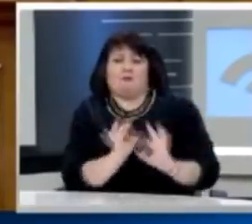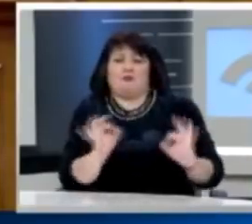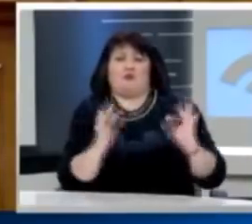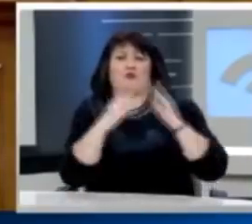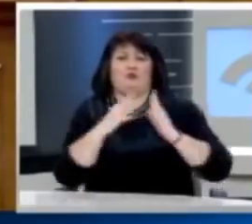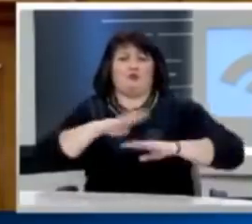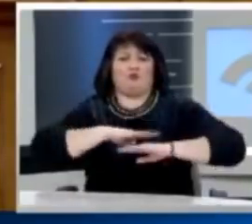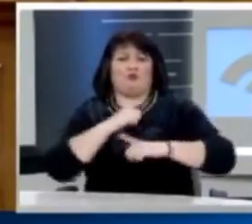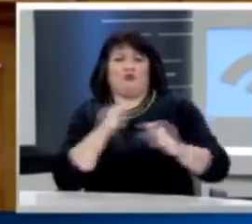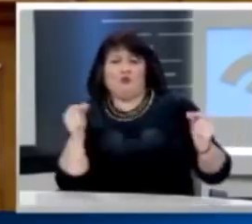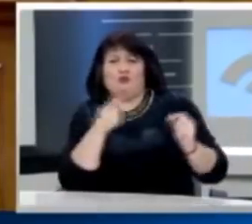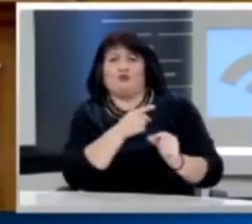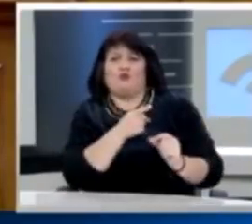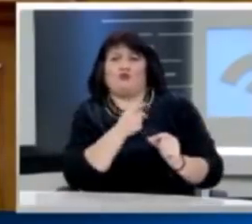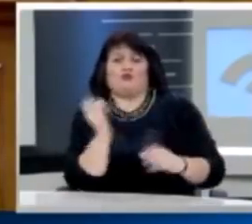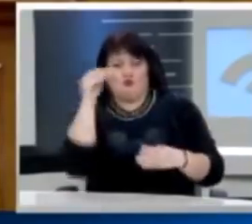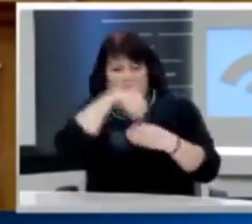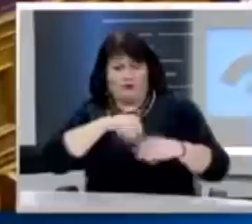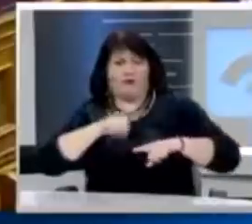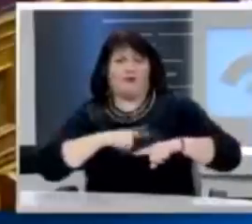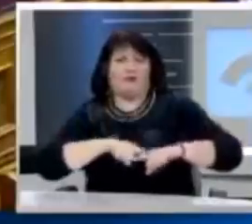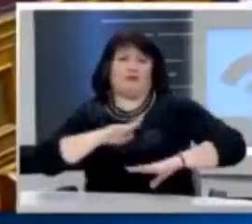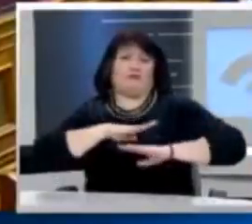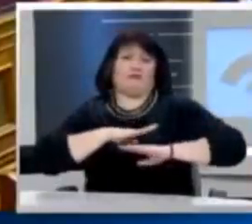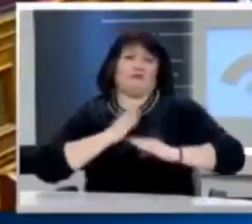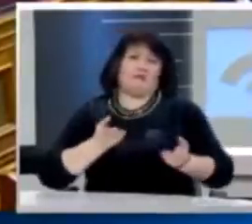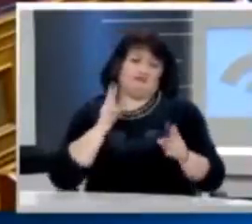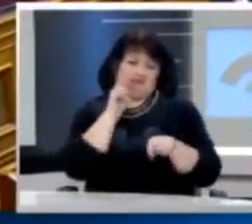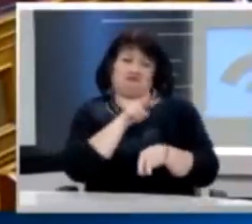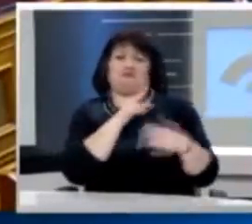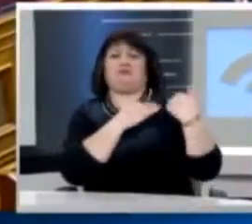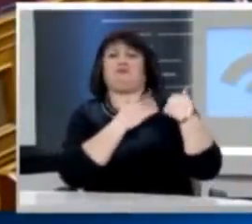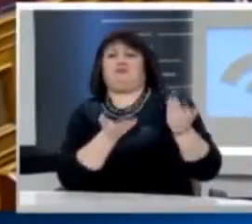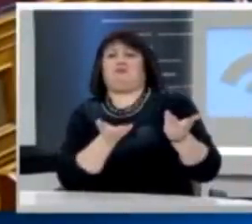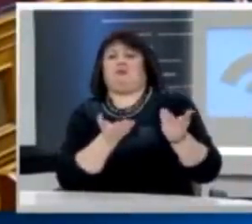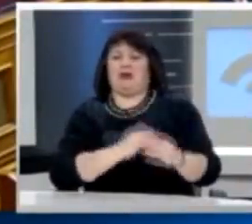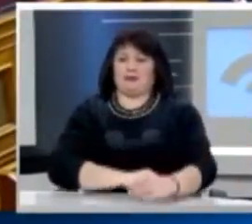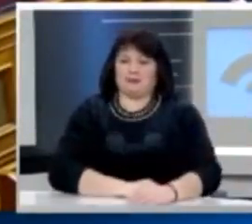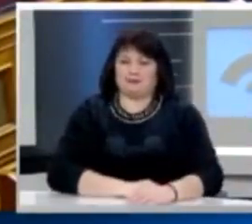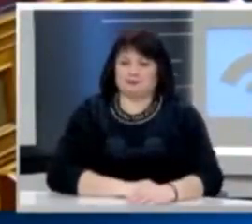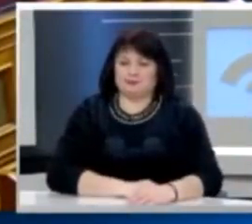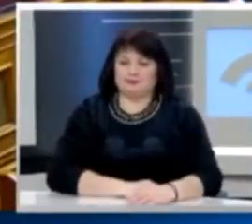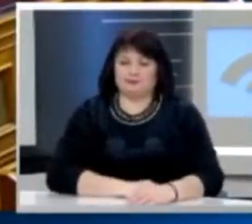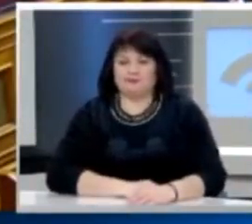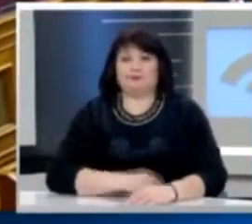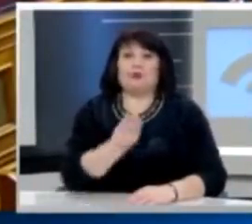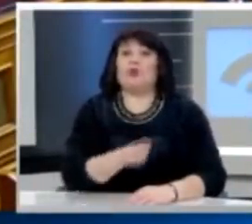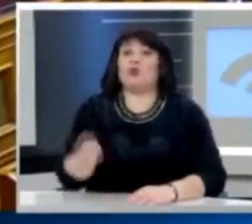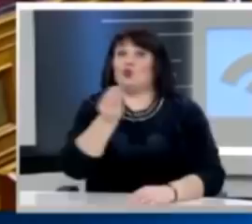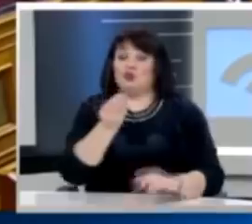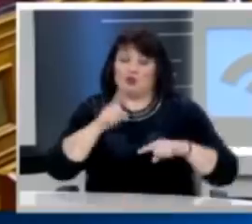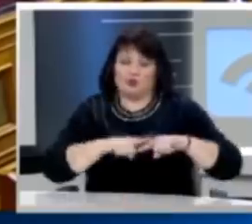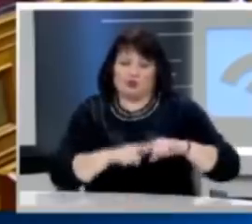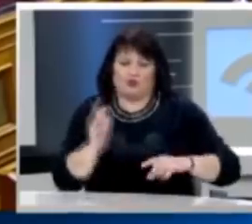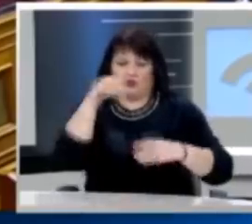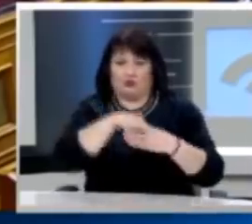τη συμμετοχή των ελληνικών ενόπλων δυνάμεων. Βέβαια, για όλα αυτά, για την πιο ενεργή εμπλοκή της